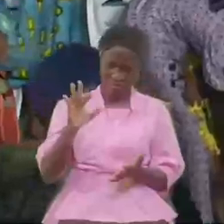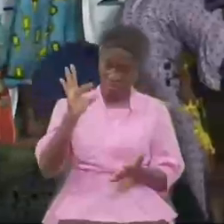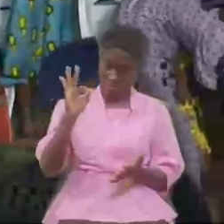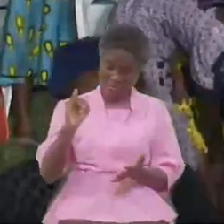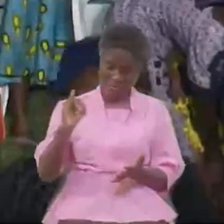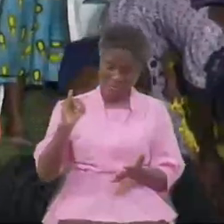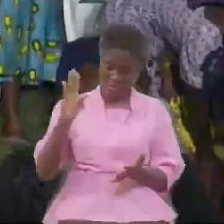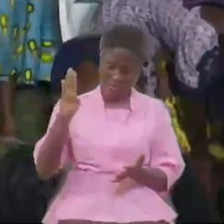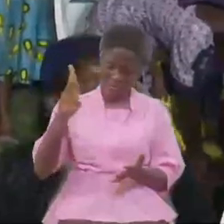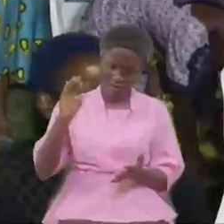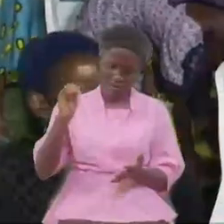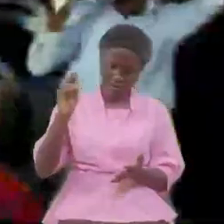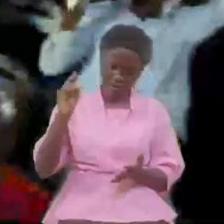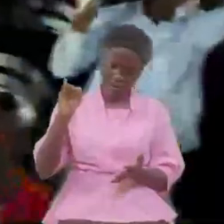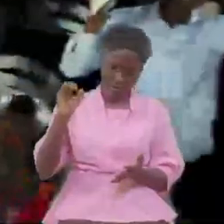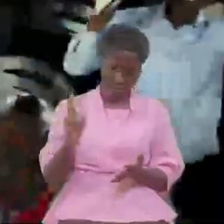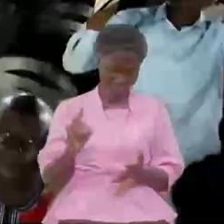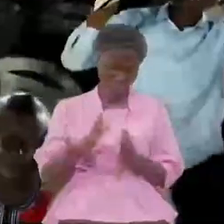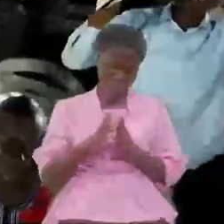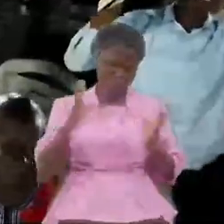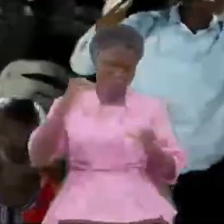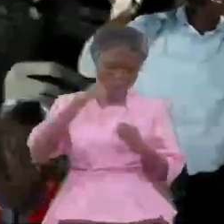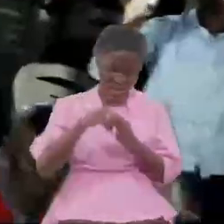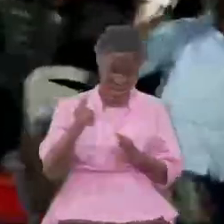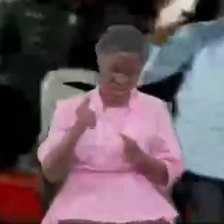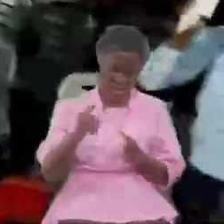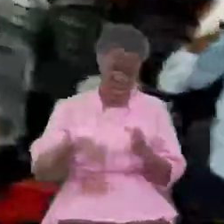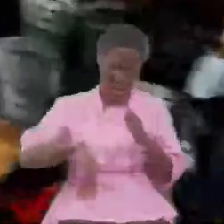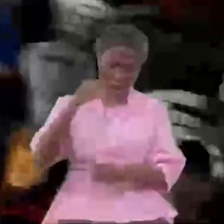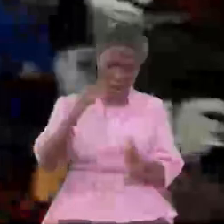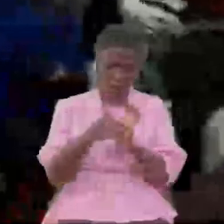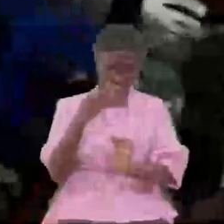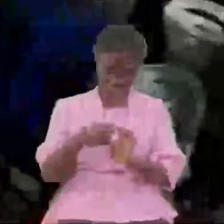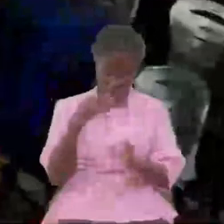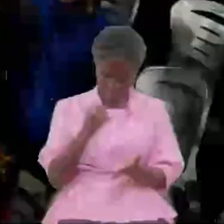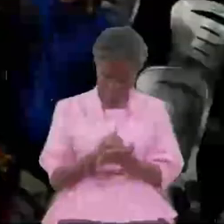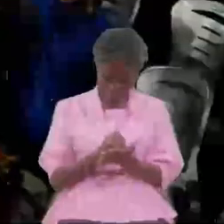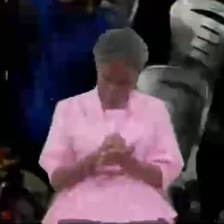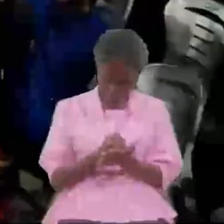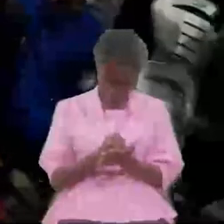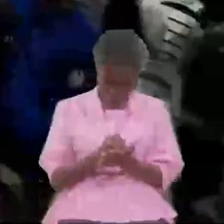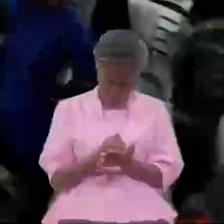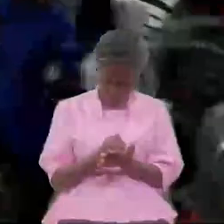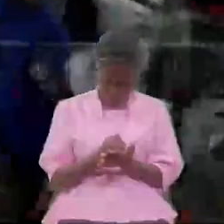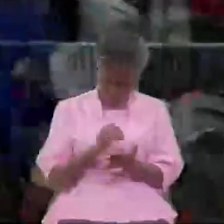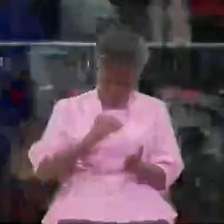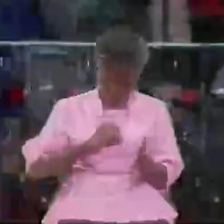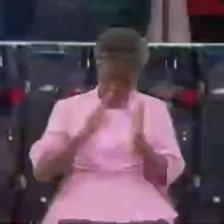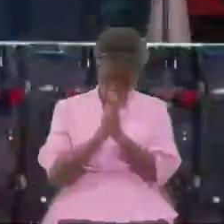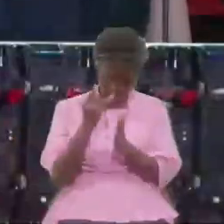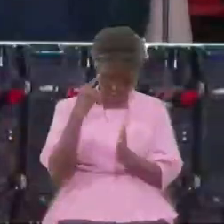Fibrome et les tumeurs, les enflements au-dedans de vous, disparaissez au nom de Jésus.